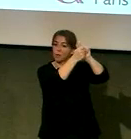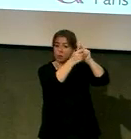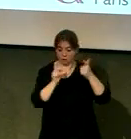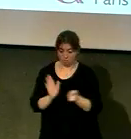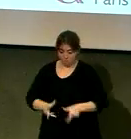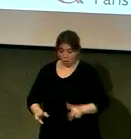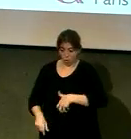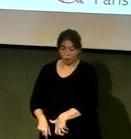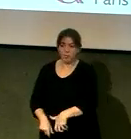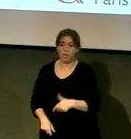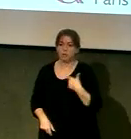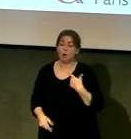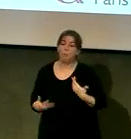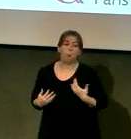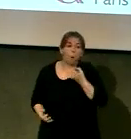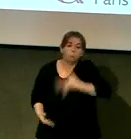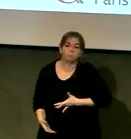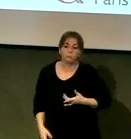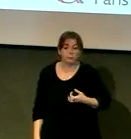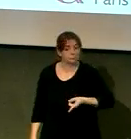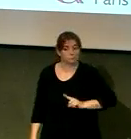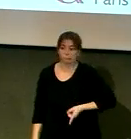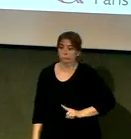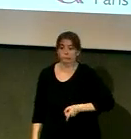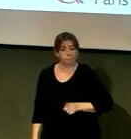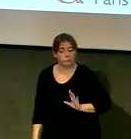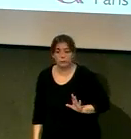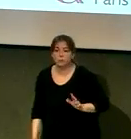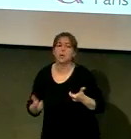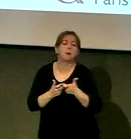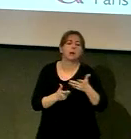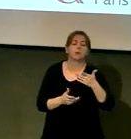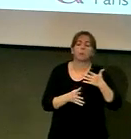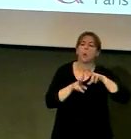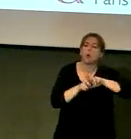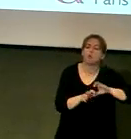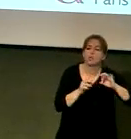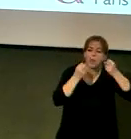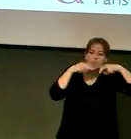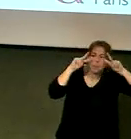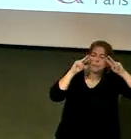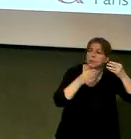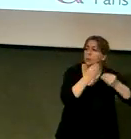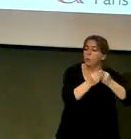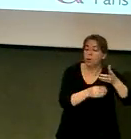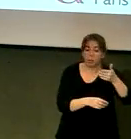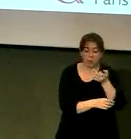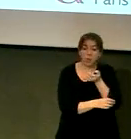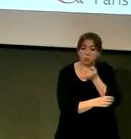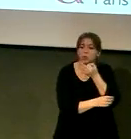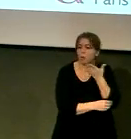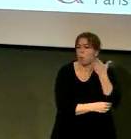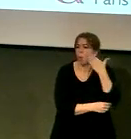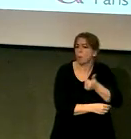eu des travaux faits sur, par exemple, l'épilepsie, etc. Il y a des médicaments qui sont